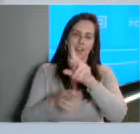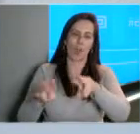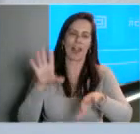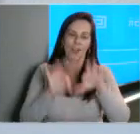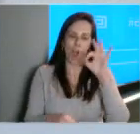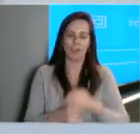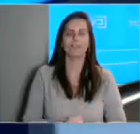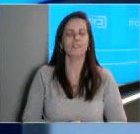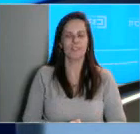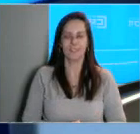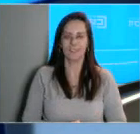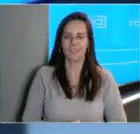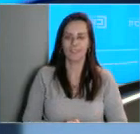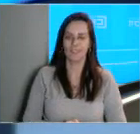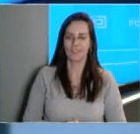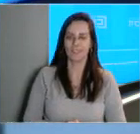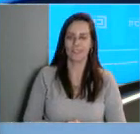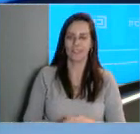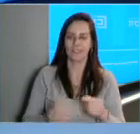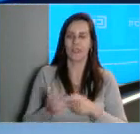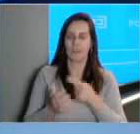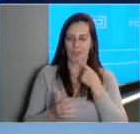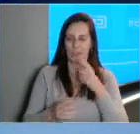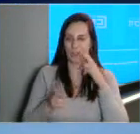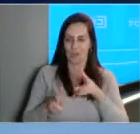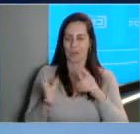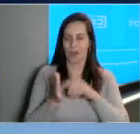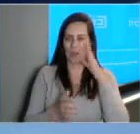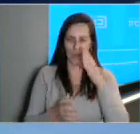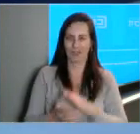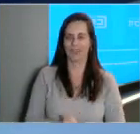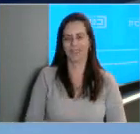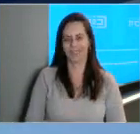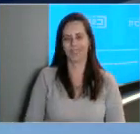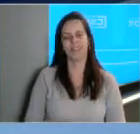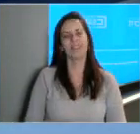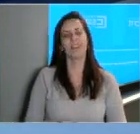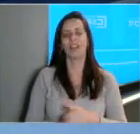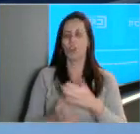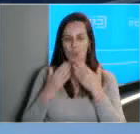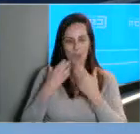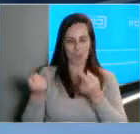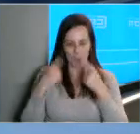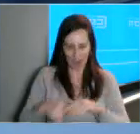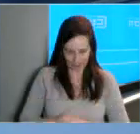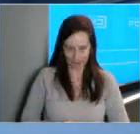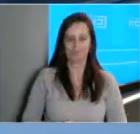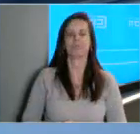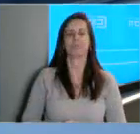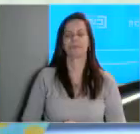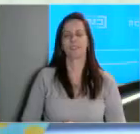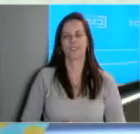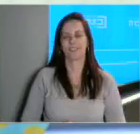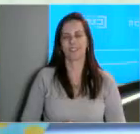להצביע. משה, מקווה שאתה אומר את הדברים גרינברג. בגלל רוח התוכנית לפורים. רק רוח התוכנית, בוודאי. אני רוצה להגיד לך תודה רבה רבה